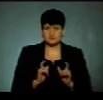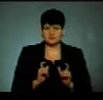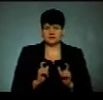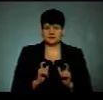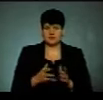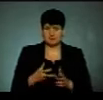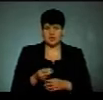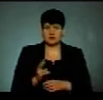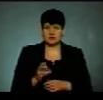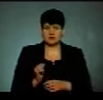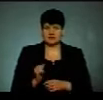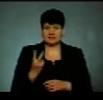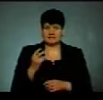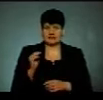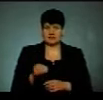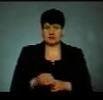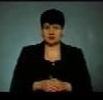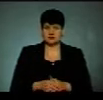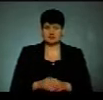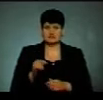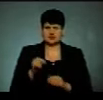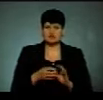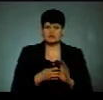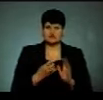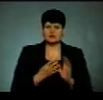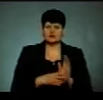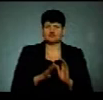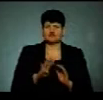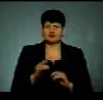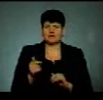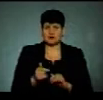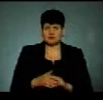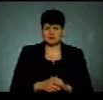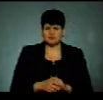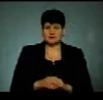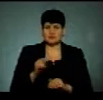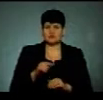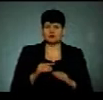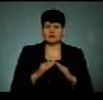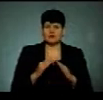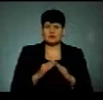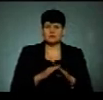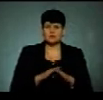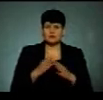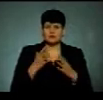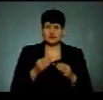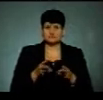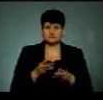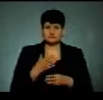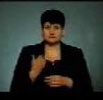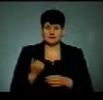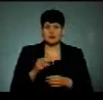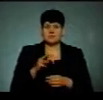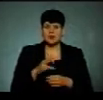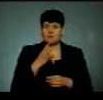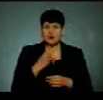платіжка 2000, 1994 гривні, то, що в хаті цілий день не палиться. Марія